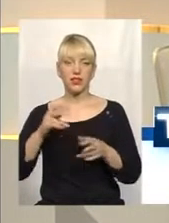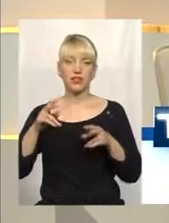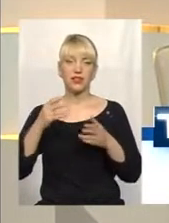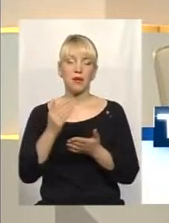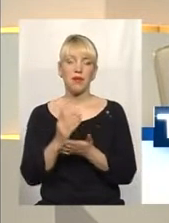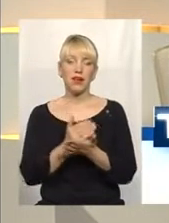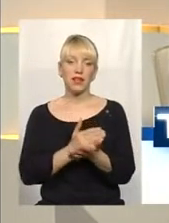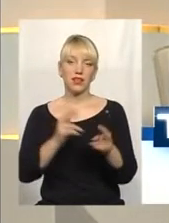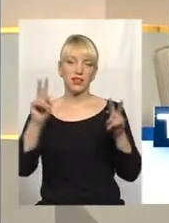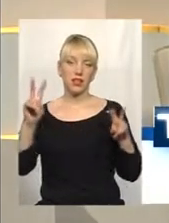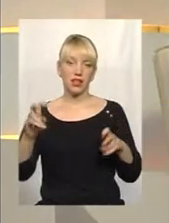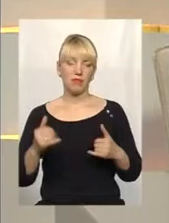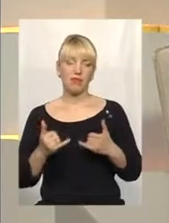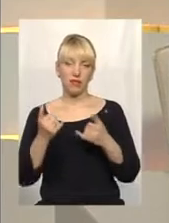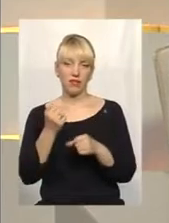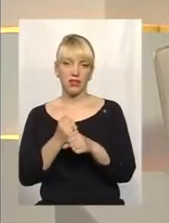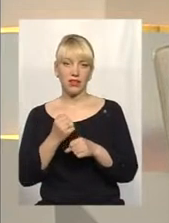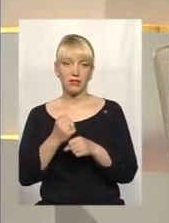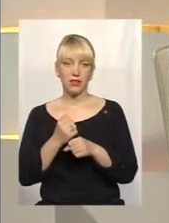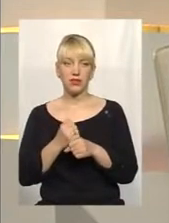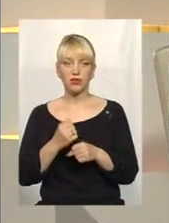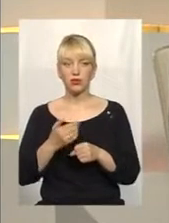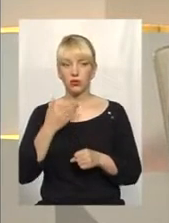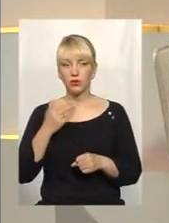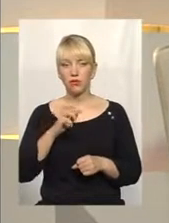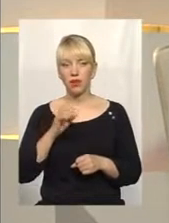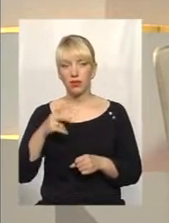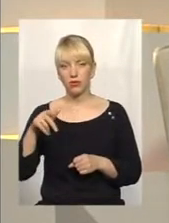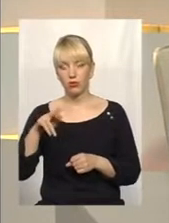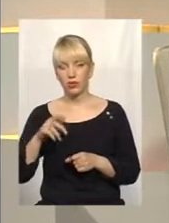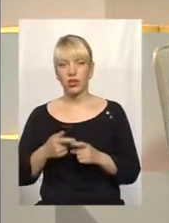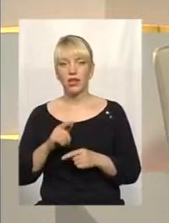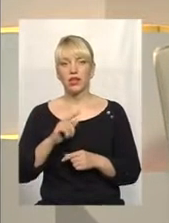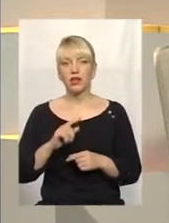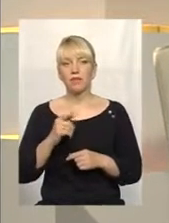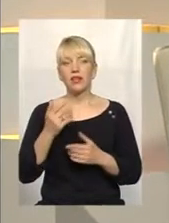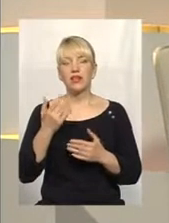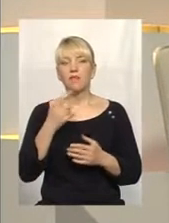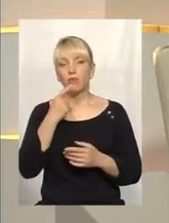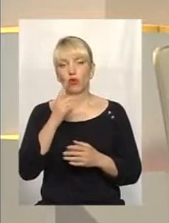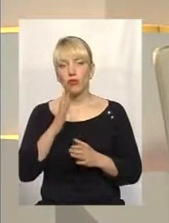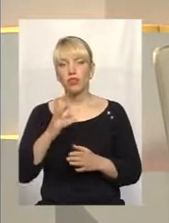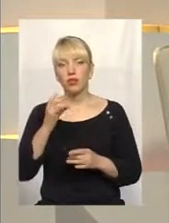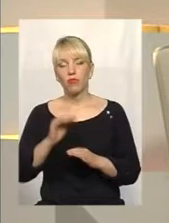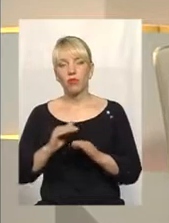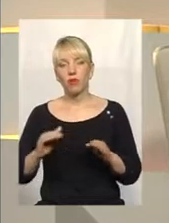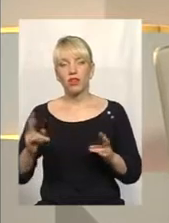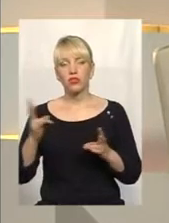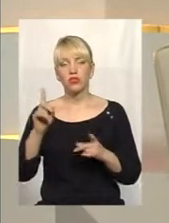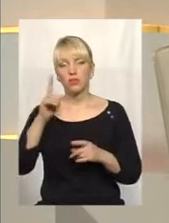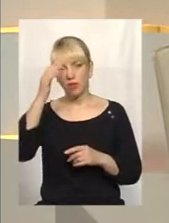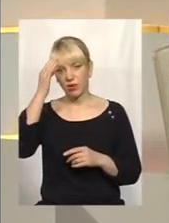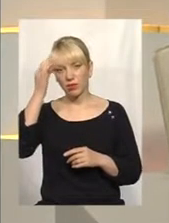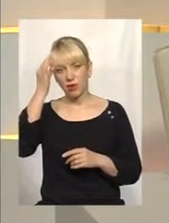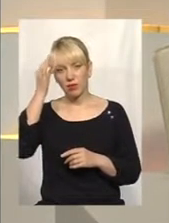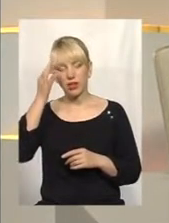«Тема». Найближчим часом говоритимемо про відпочинок нашої малечі. Що варто пам'ятати батькам, аби